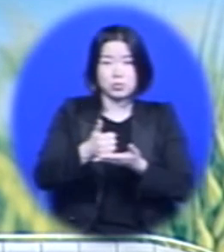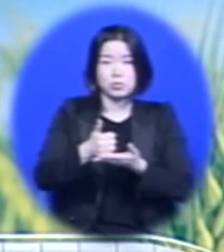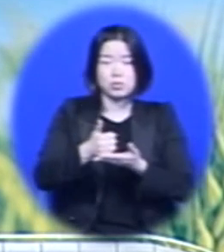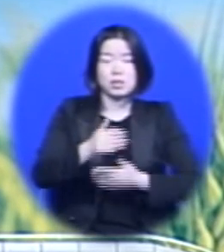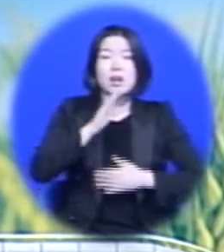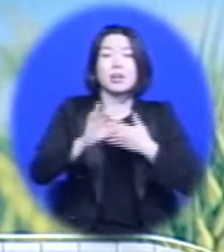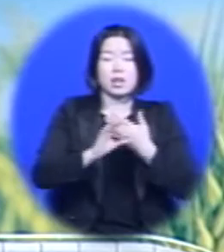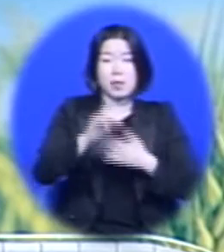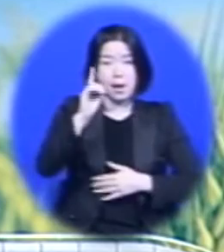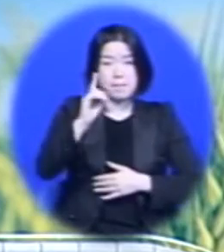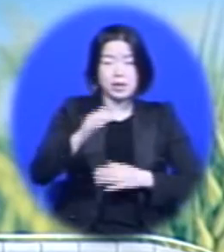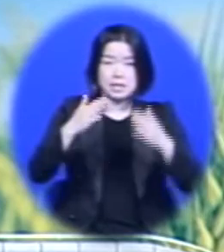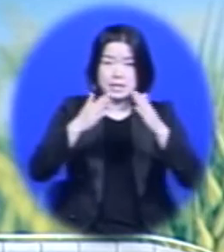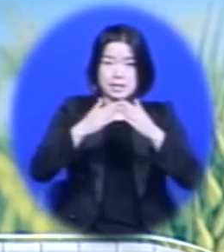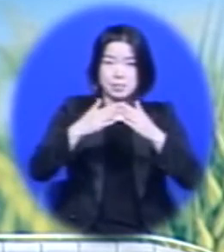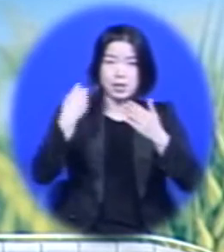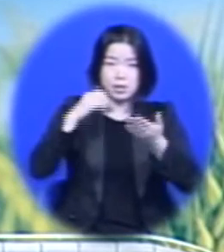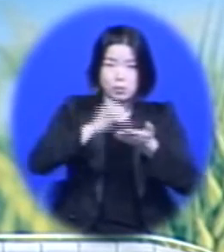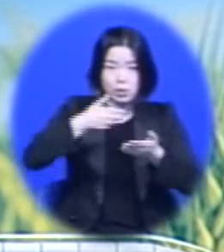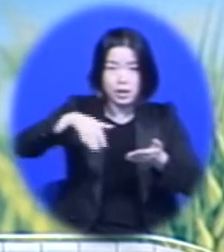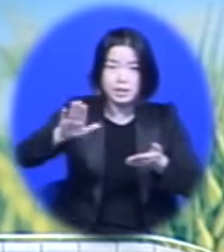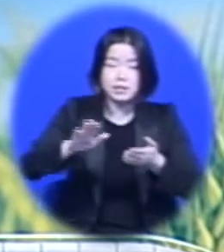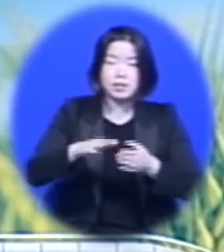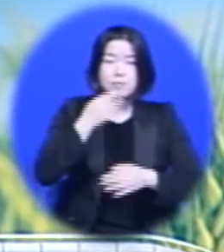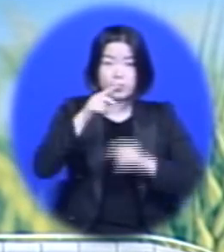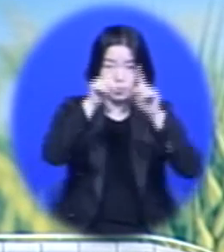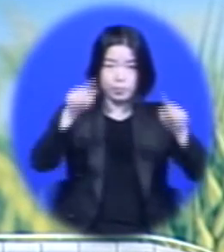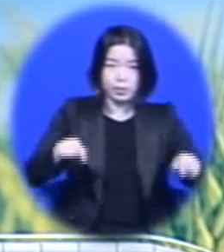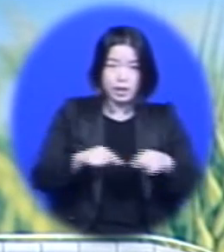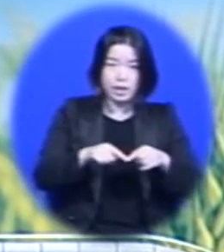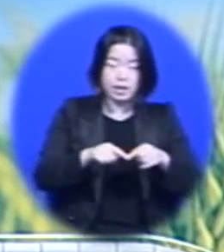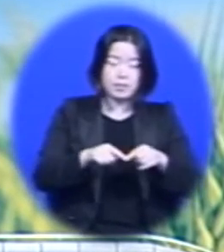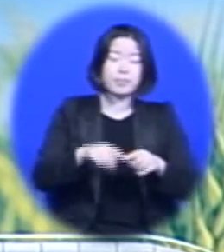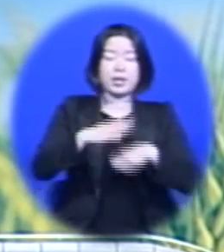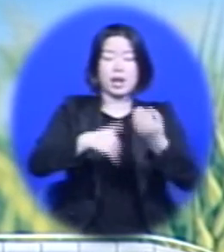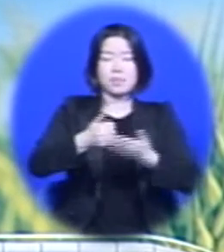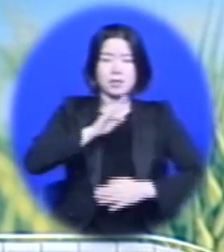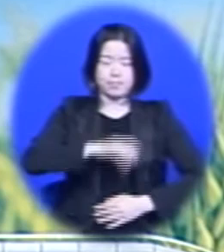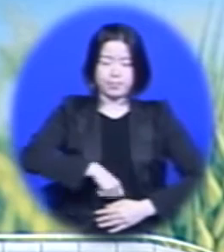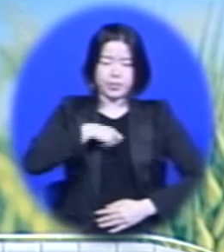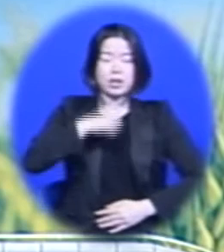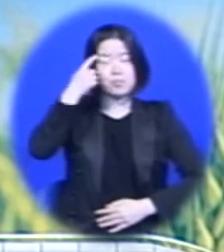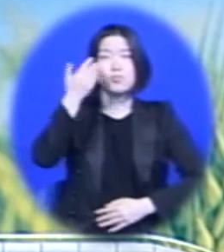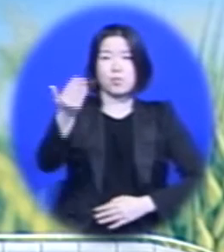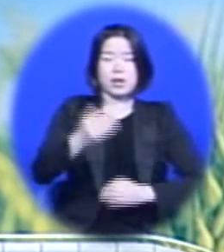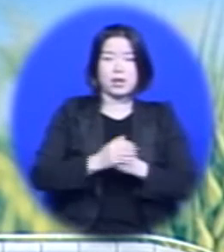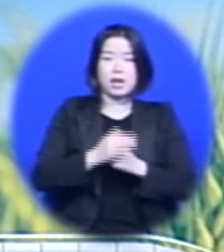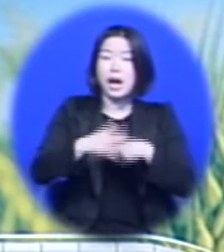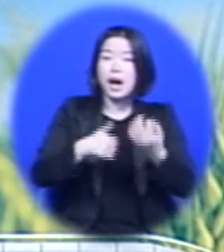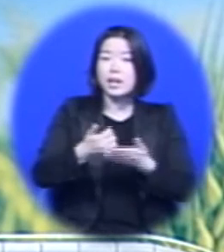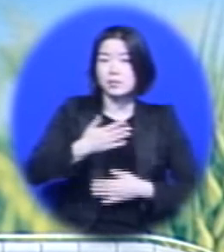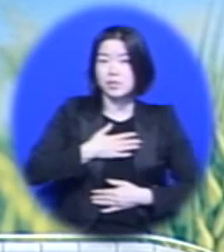그렇다면 한번 오늘 집에 돌아가셔서 종이 한 장을 꺼내놓고 하나님 앞에 정직하게 물어보시기 바랍니다. 하나님,